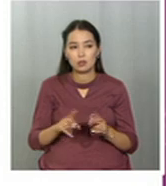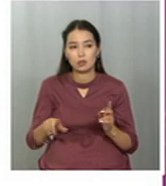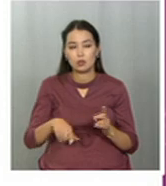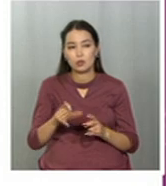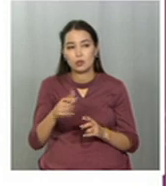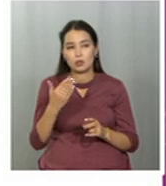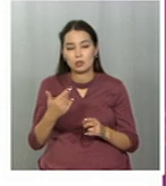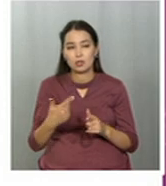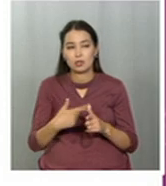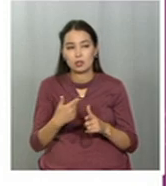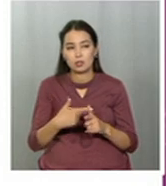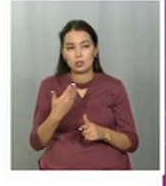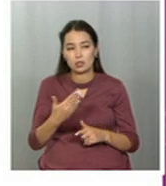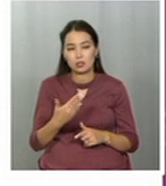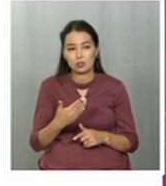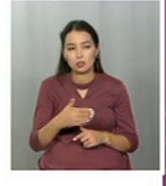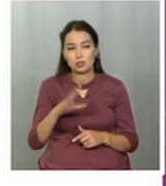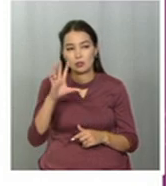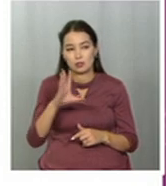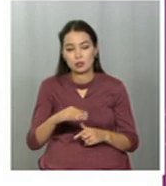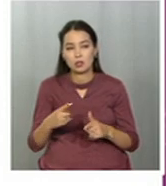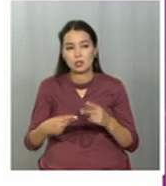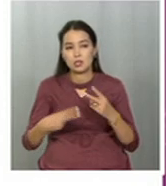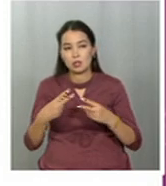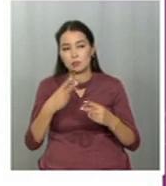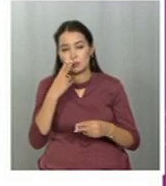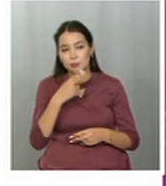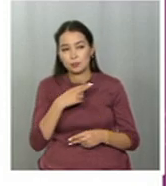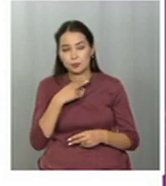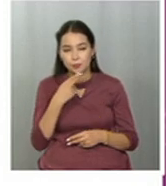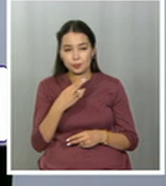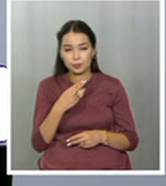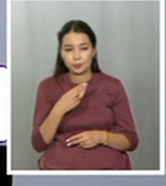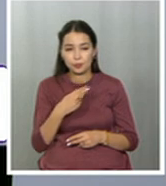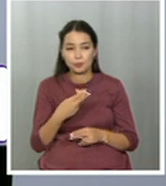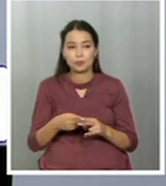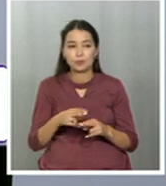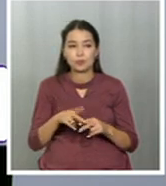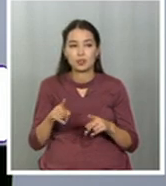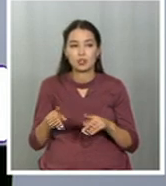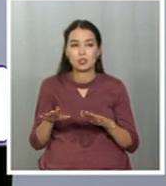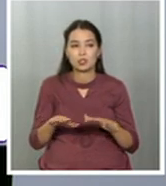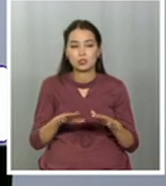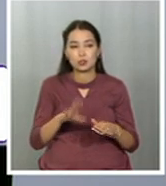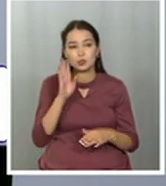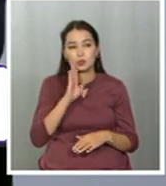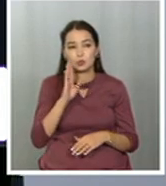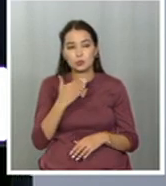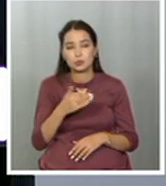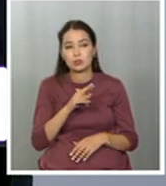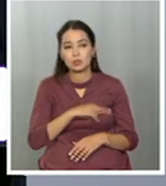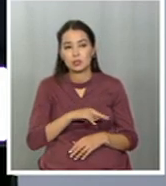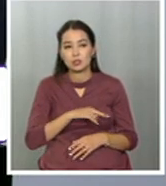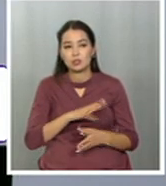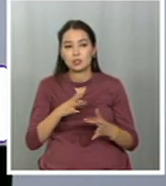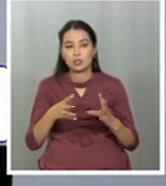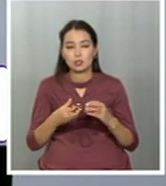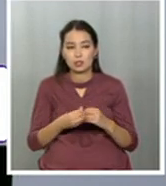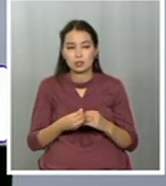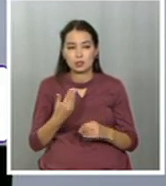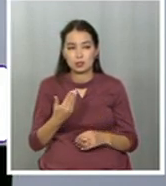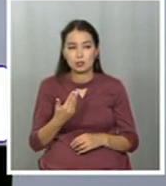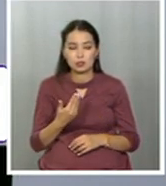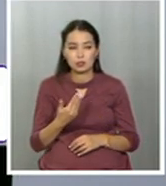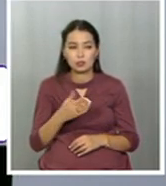бойынша салыстырмалы түрде қарастырып көрейік. Мысалы, бұл жерде жергілікті су ресурстары бойынша жалпы